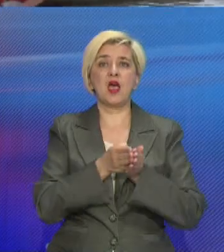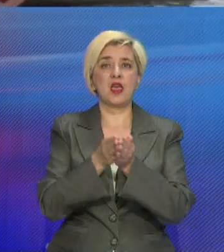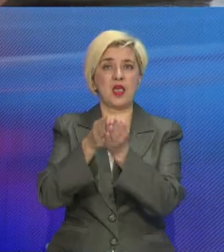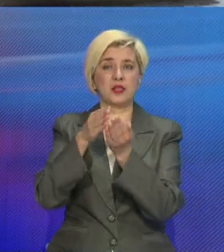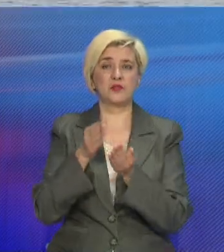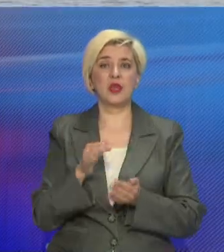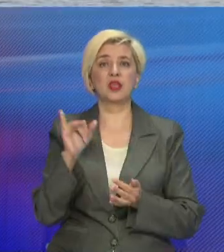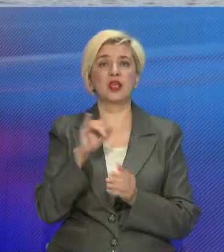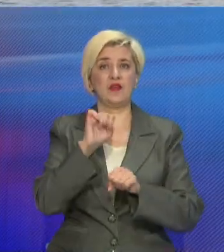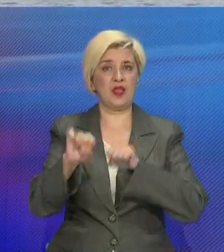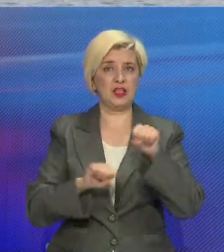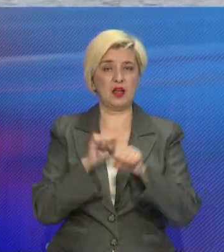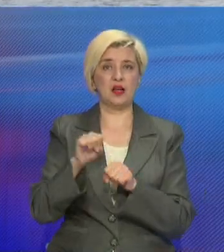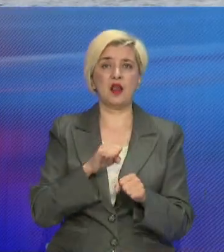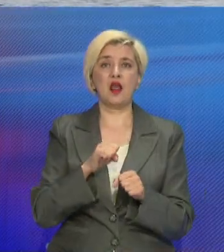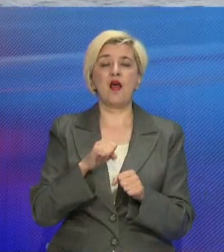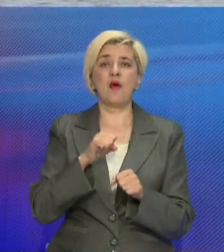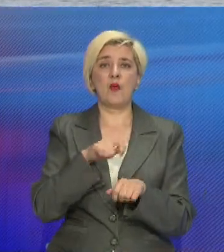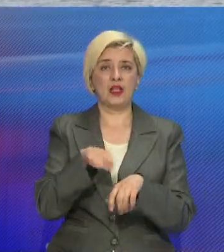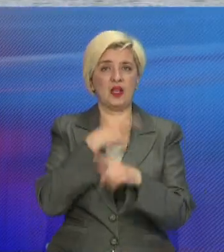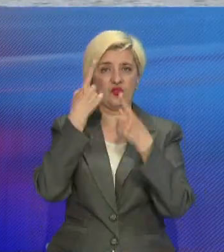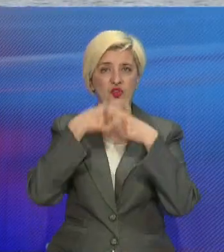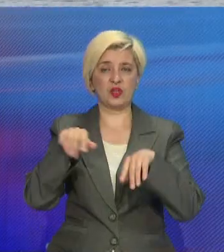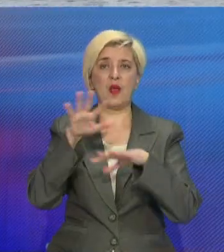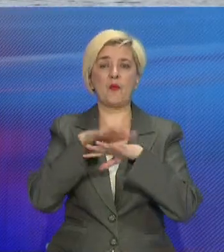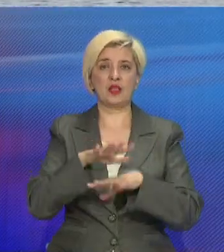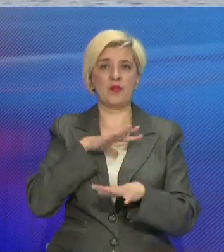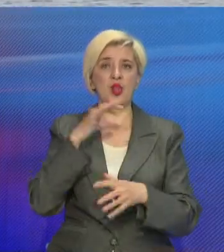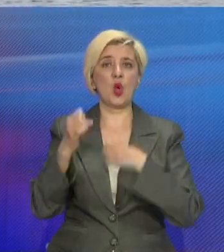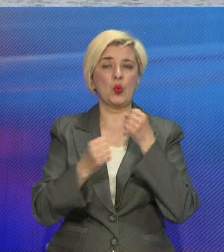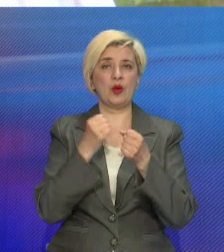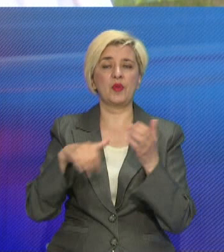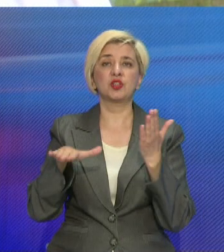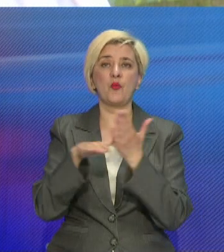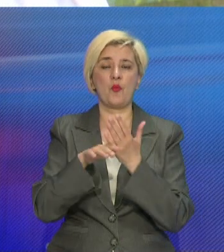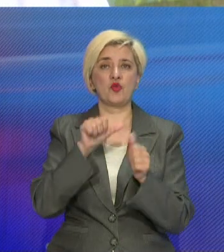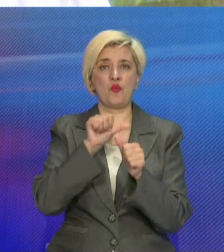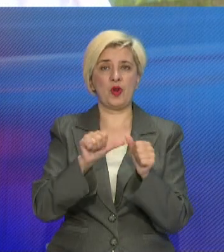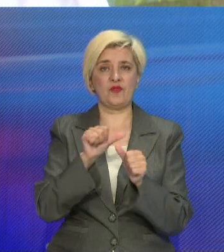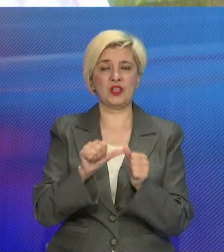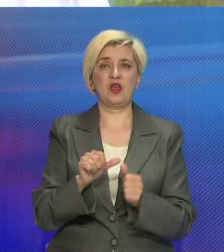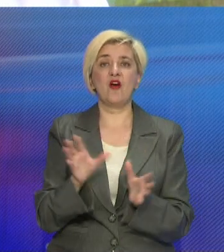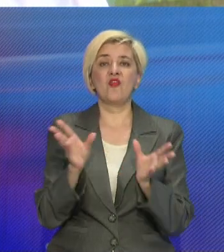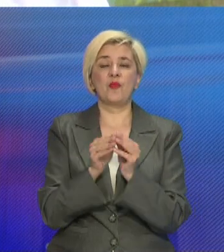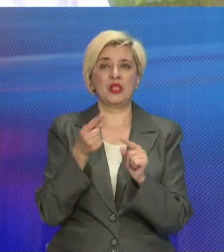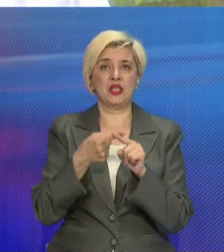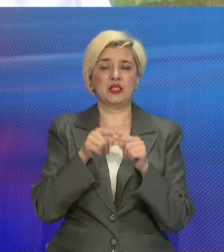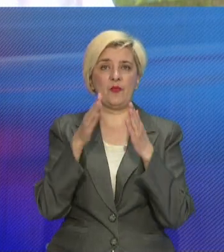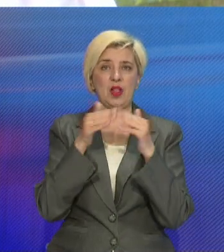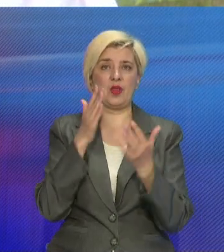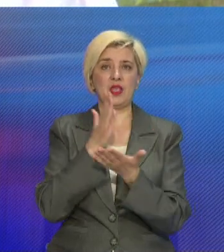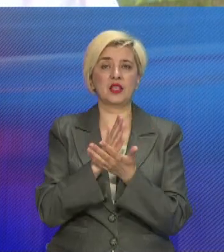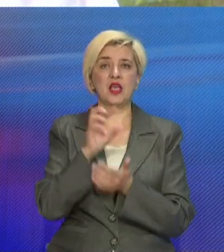Матэрыяльна-тэхнічная база для юных спартсменаў была ўмацавана, у тым ліку з дапамогай прафсаюзаў. Рядышком с этим лагерем находится